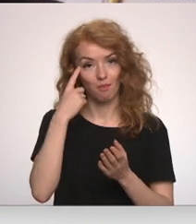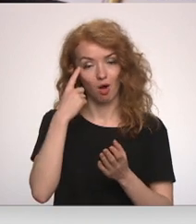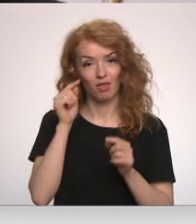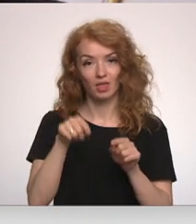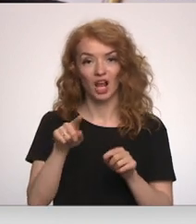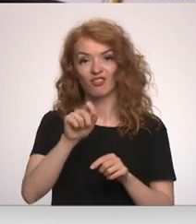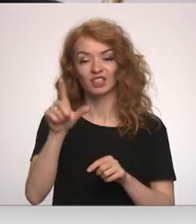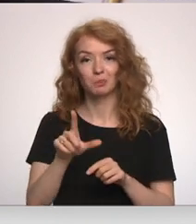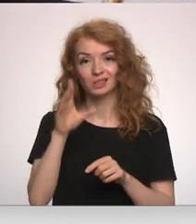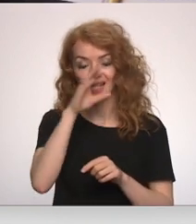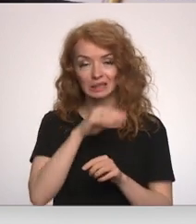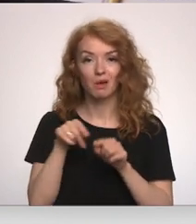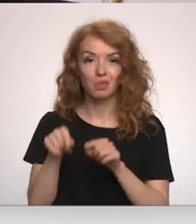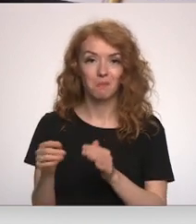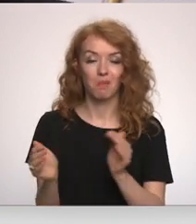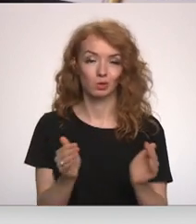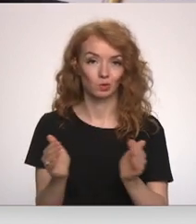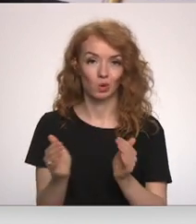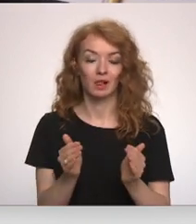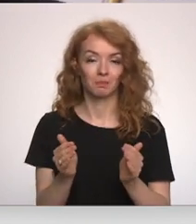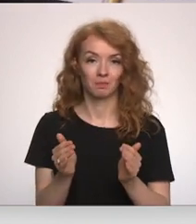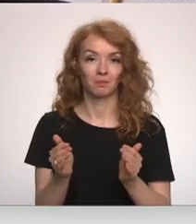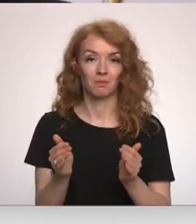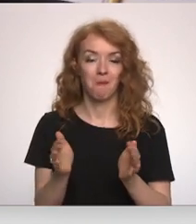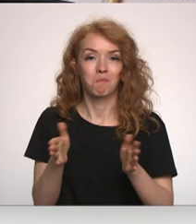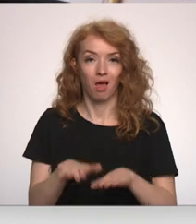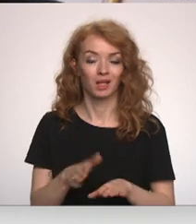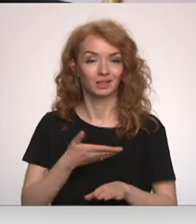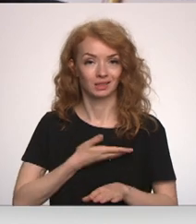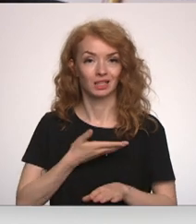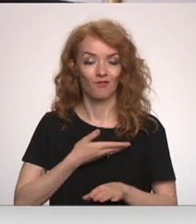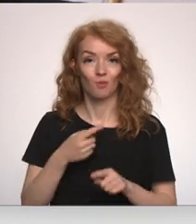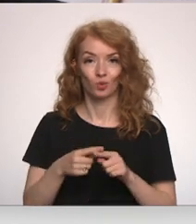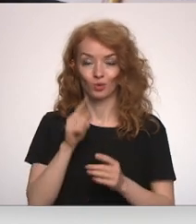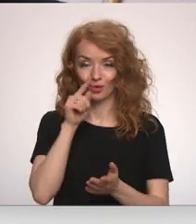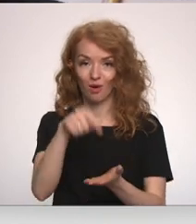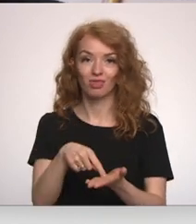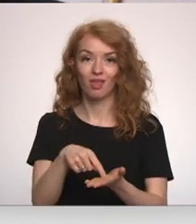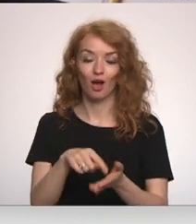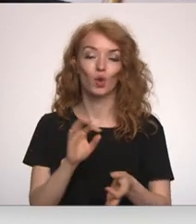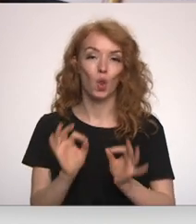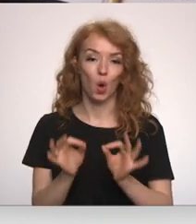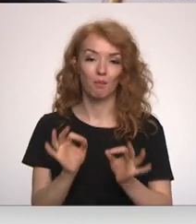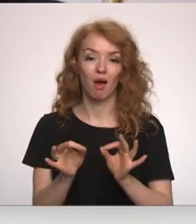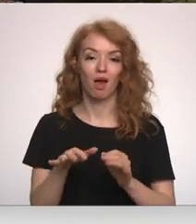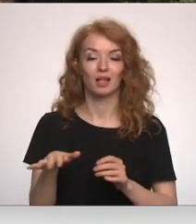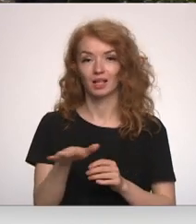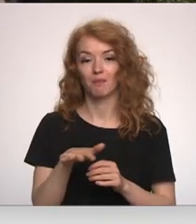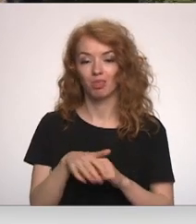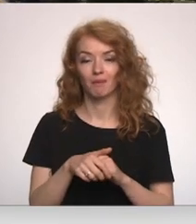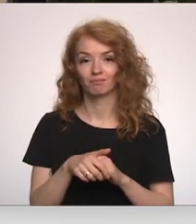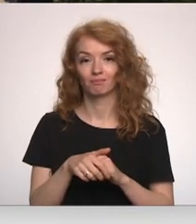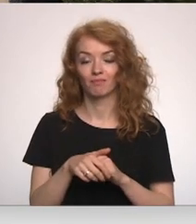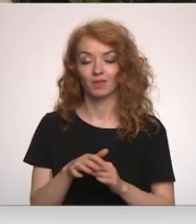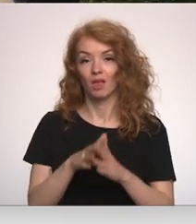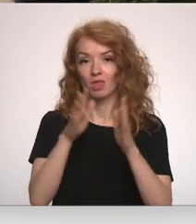vismaz iespēja tam bērnam palikt dzīvam un nonākt normālā ģimenē. Vairāk